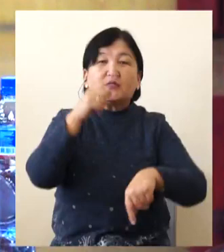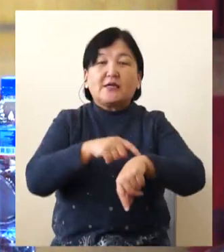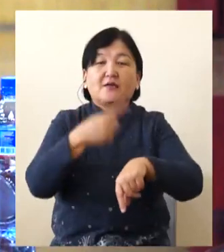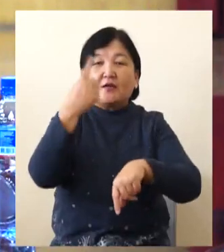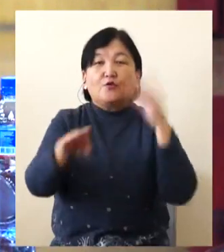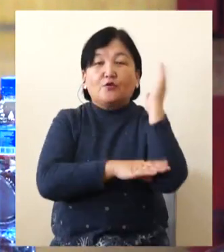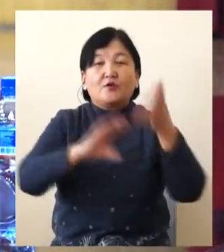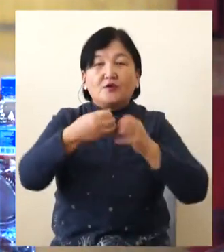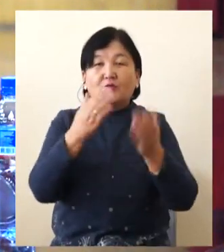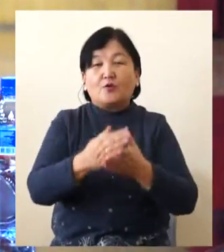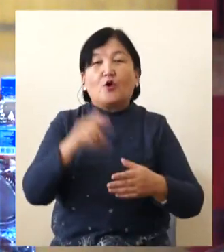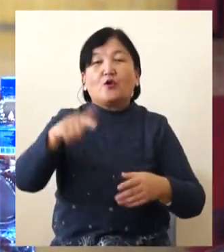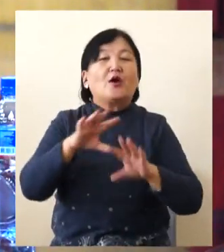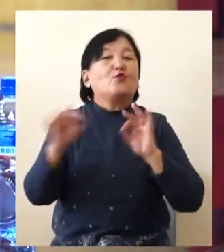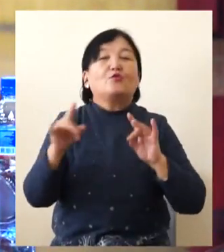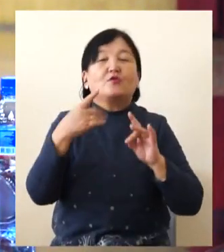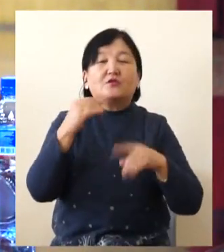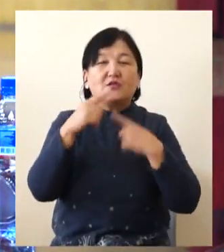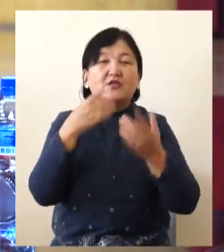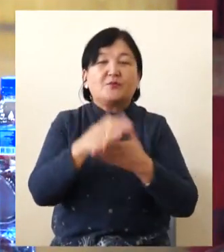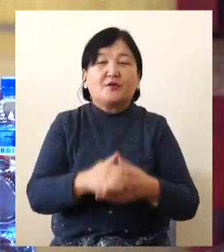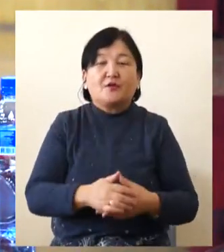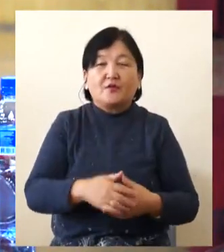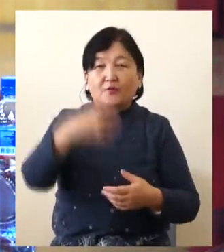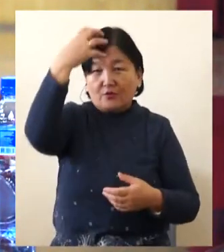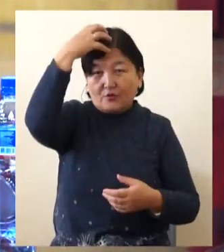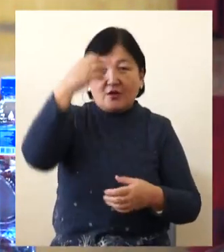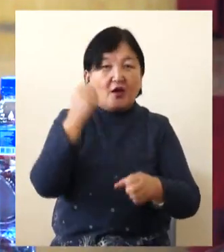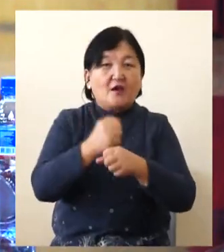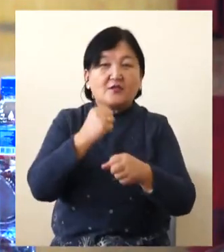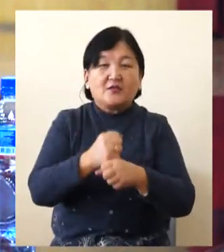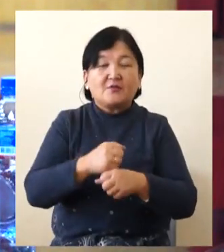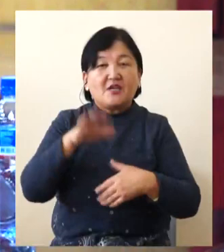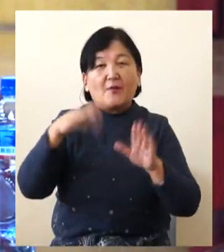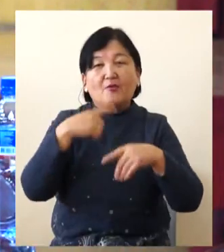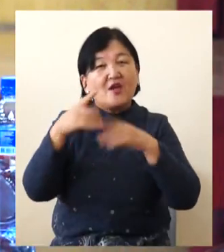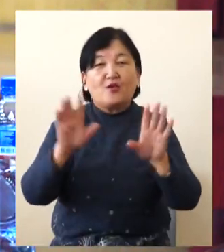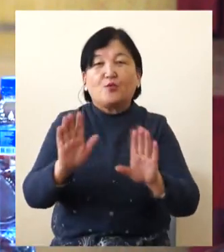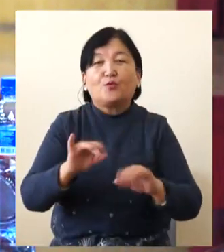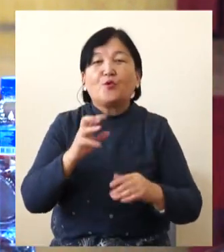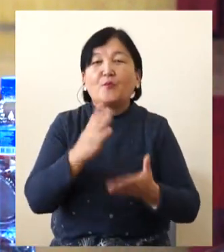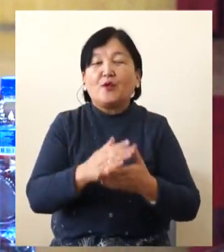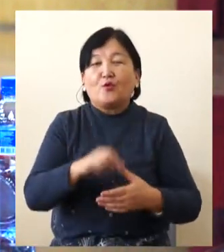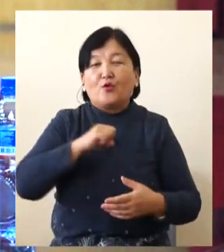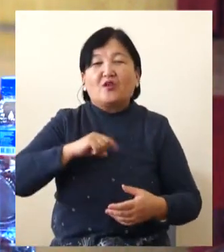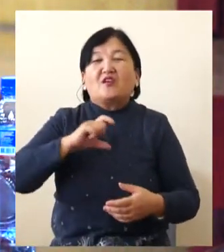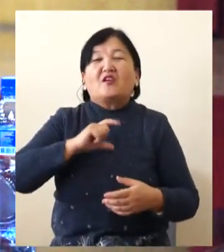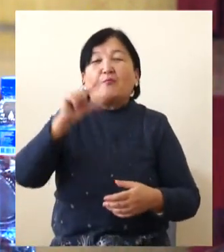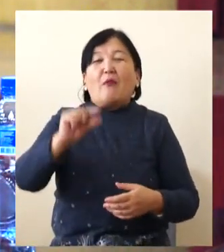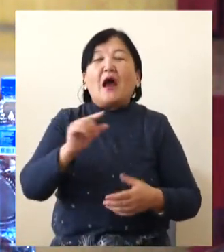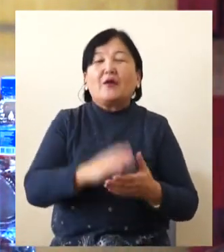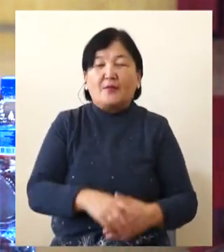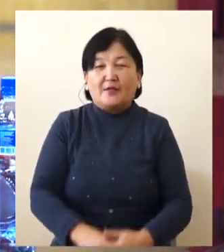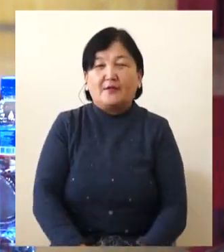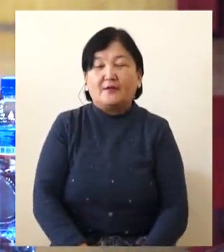байсан гэдэг. Одоо бол арай өөрөө л гэж ярьж ийлээ. Гэхдээ тэр нөө төрийн ажилтан чинь бас хамаагүй яриад ийж болдгоо өөр ирэх нь бас бага байдаг юм